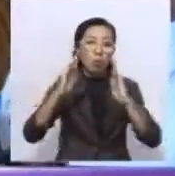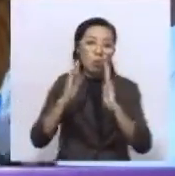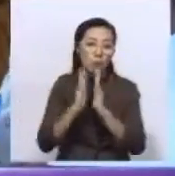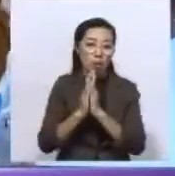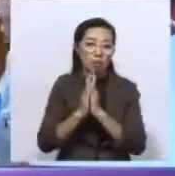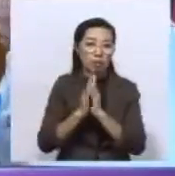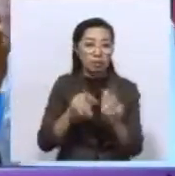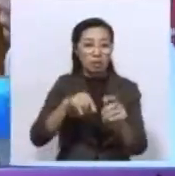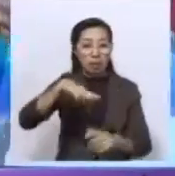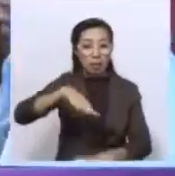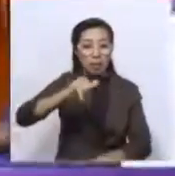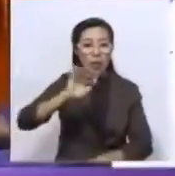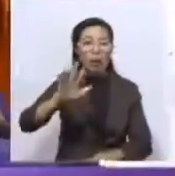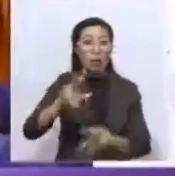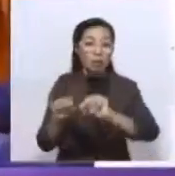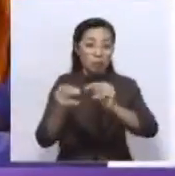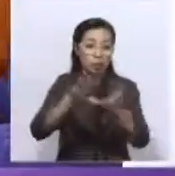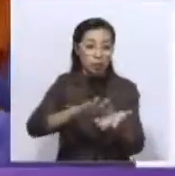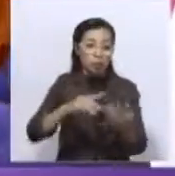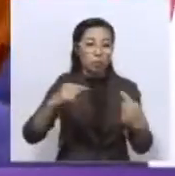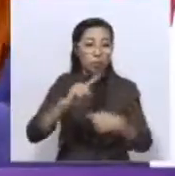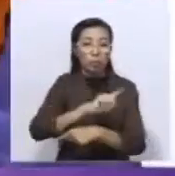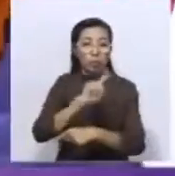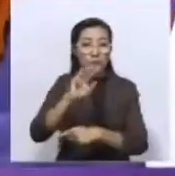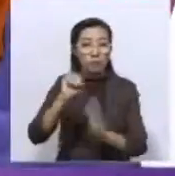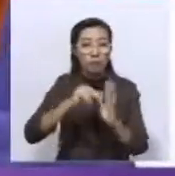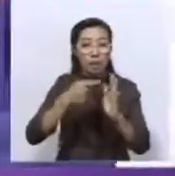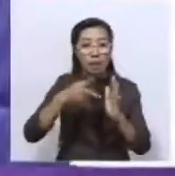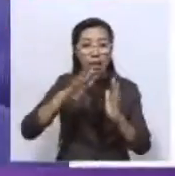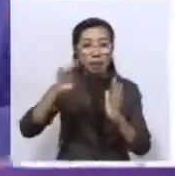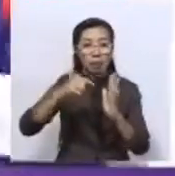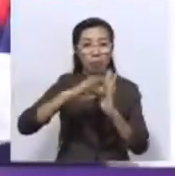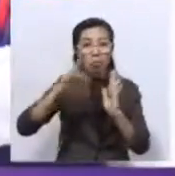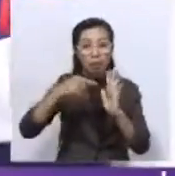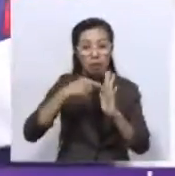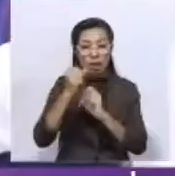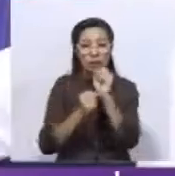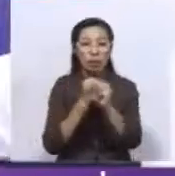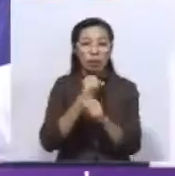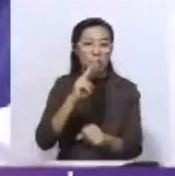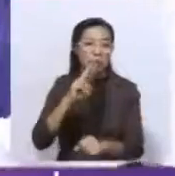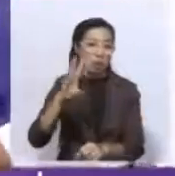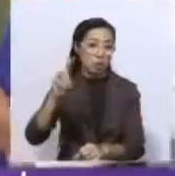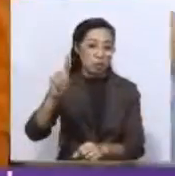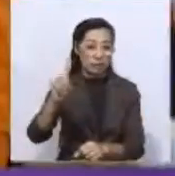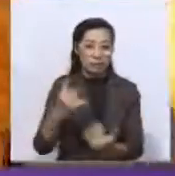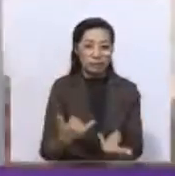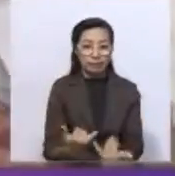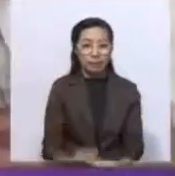ตุอำเภอเมืองจังหวัดนครพนมเนื่องในวันมาฆบูชาประจำปี2561